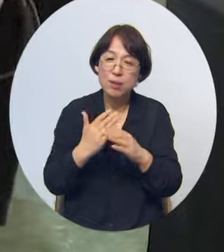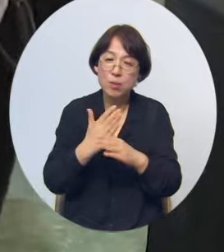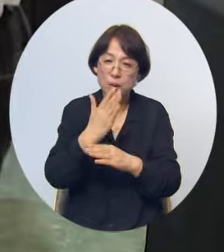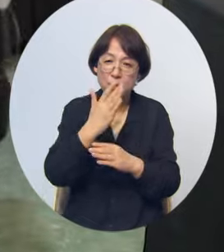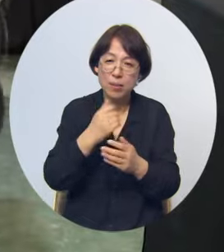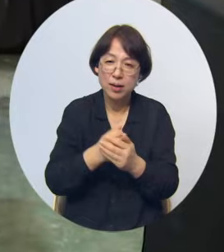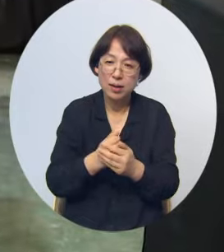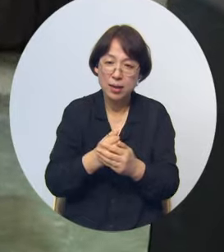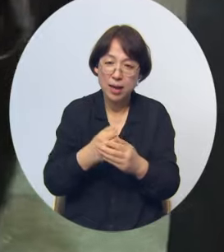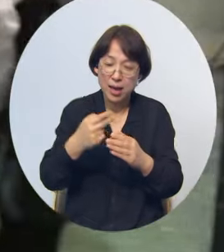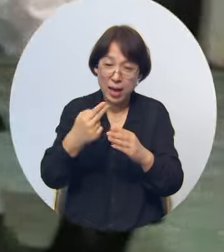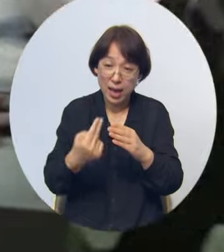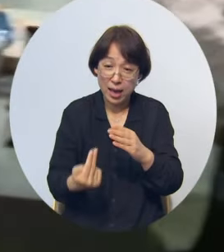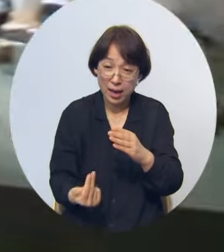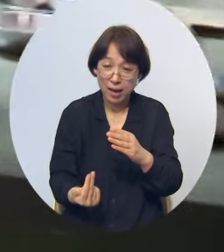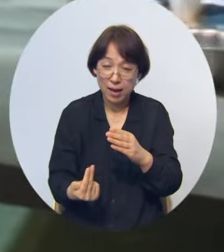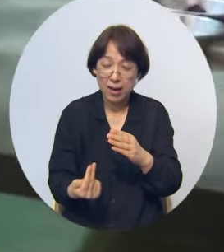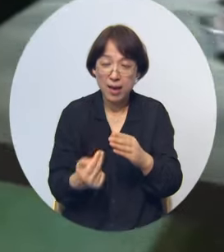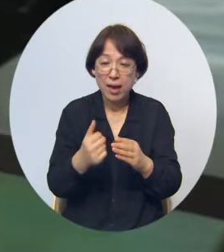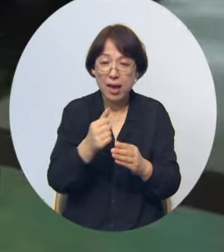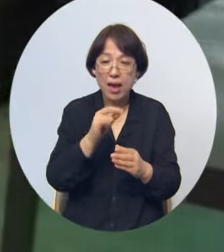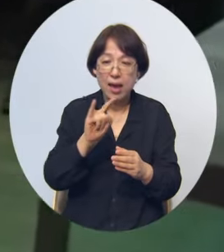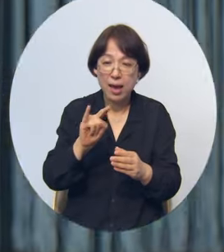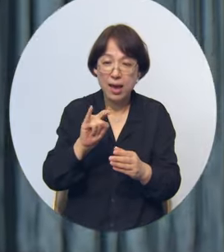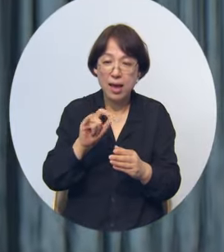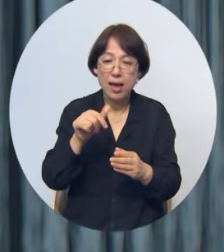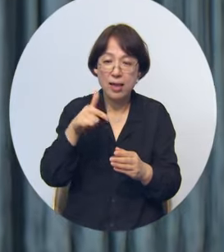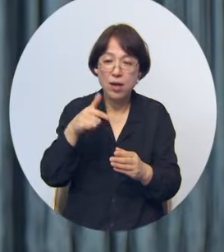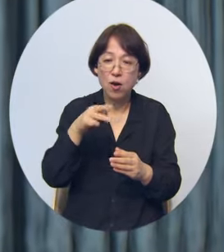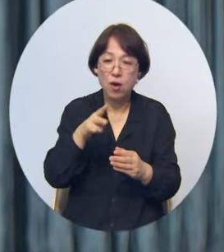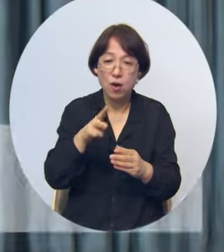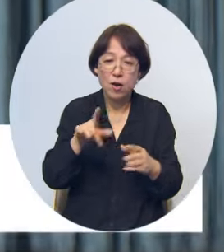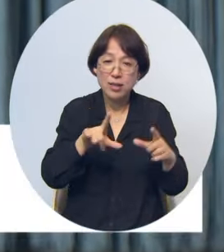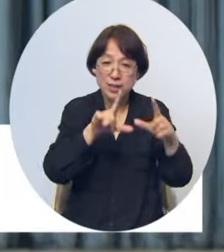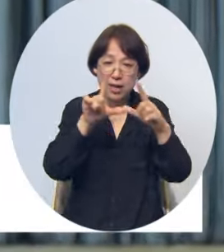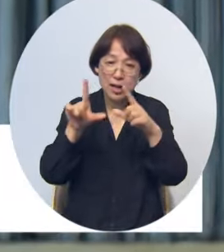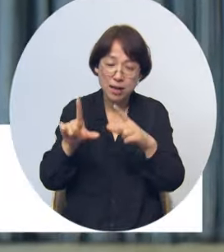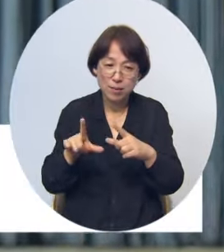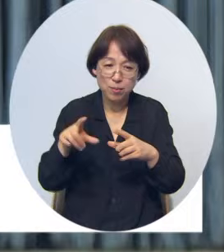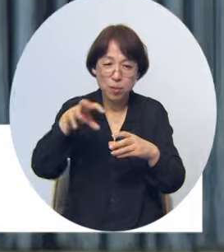87살 김춘옥 해녀의 삶을 담은 연극을 관람하고